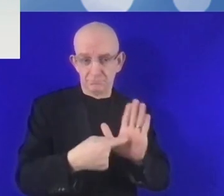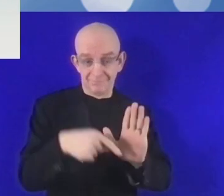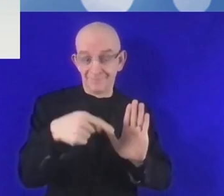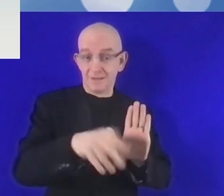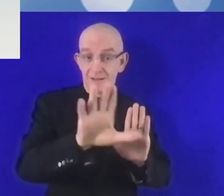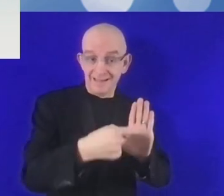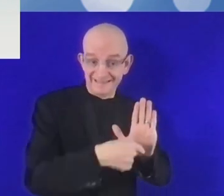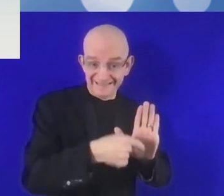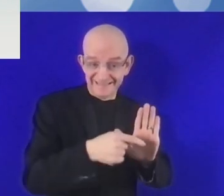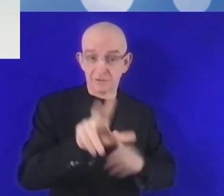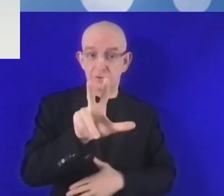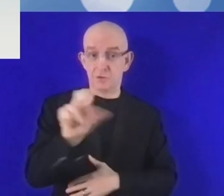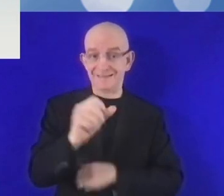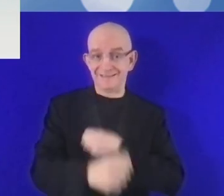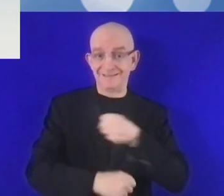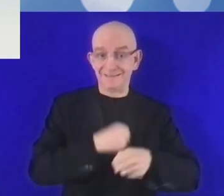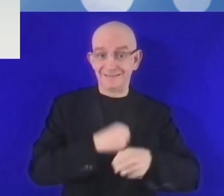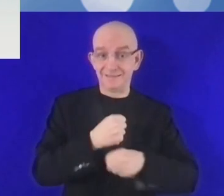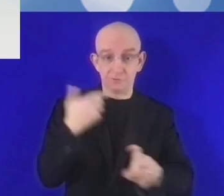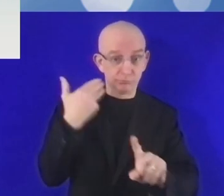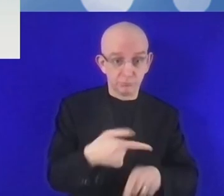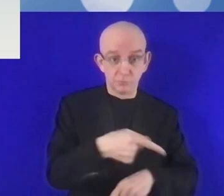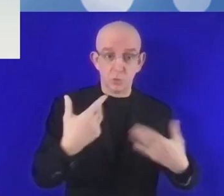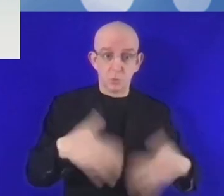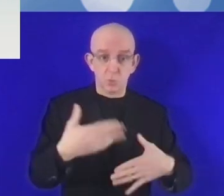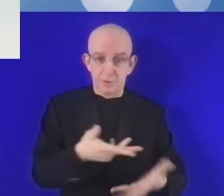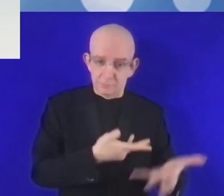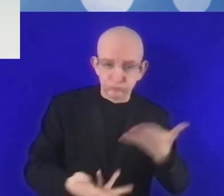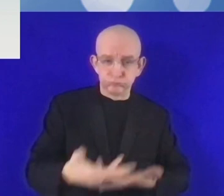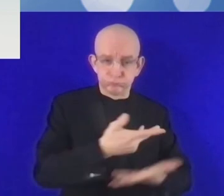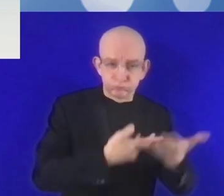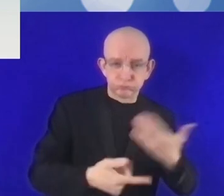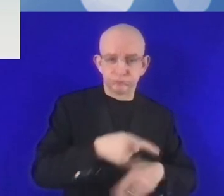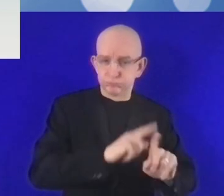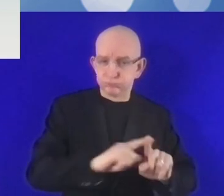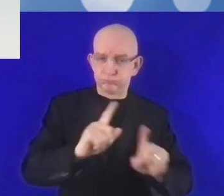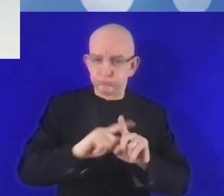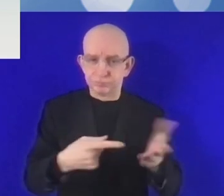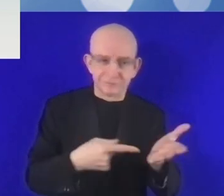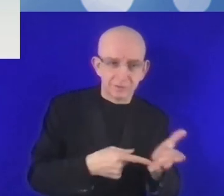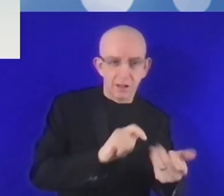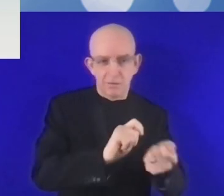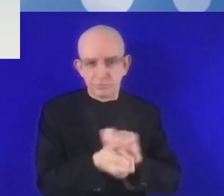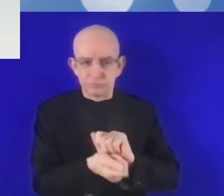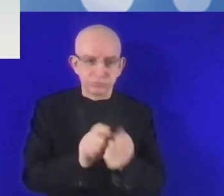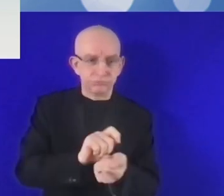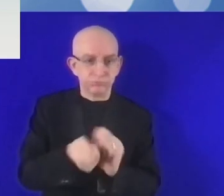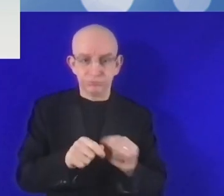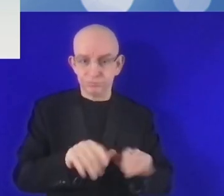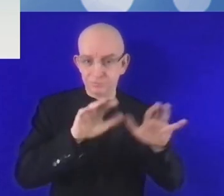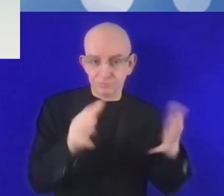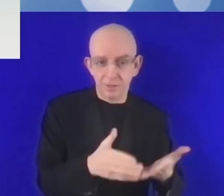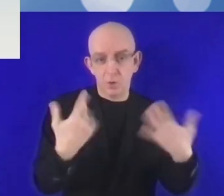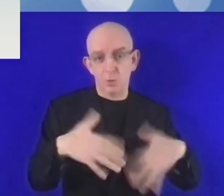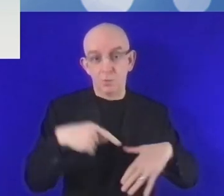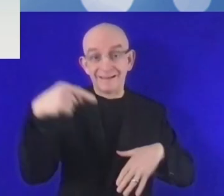время своей истории, насчитывающей уже 30 лет, характеризуется открытостью